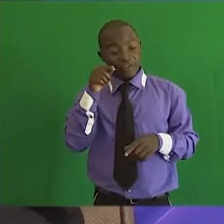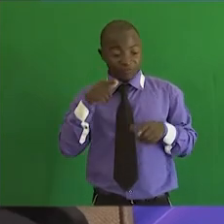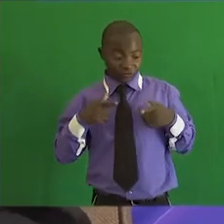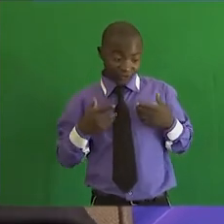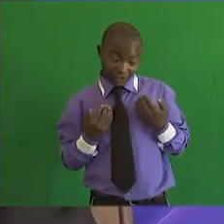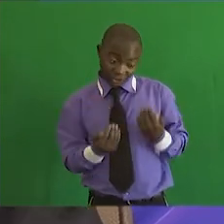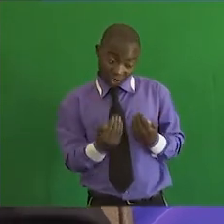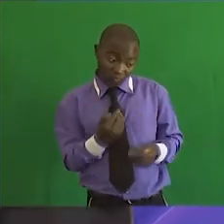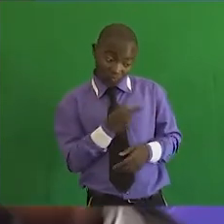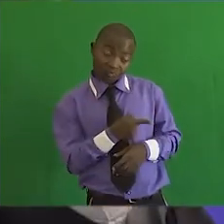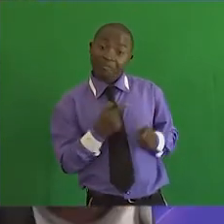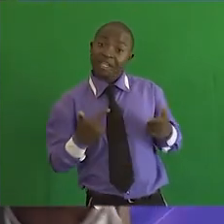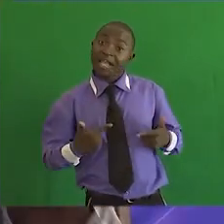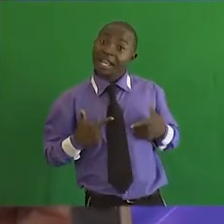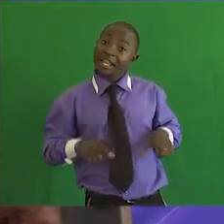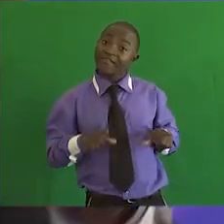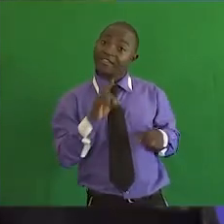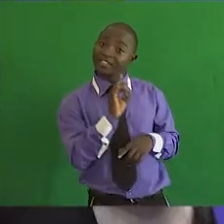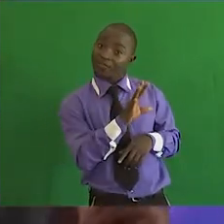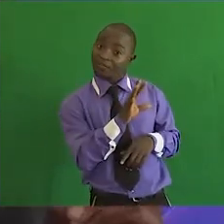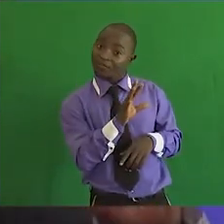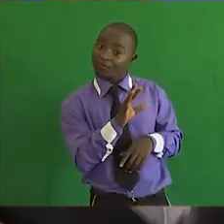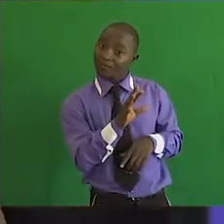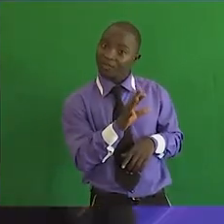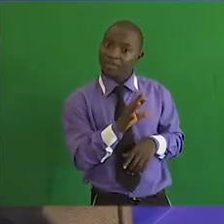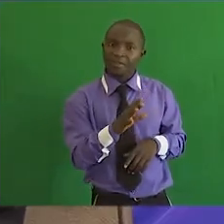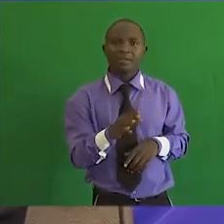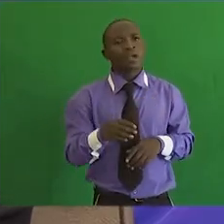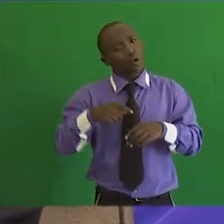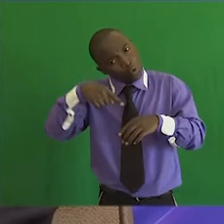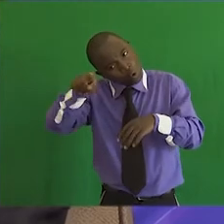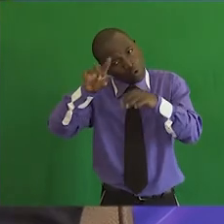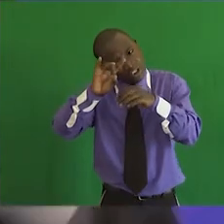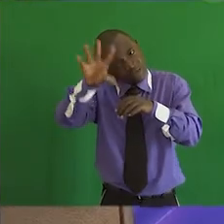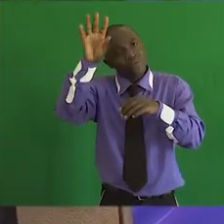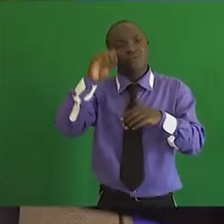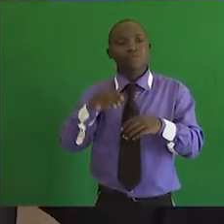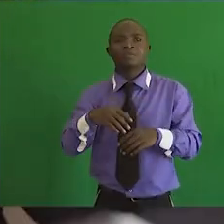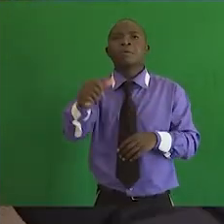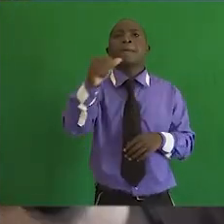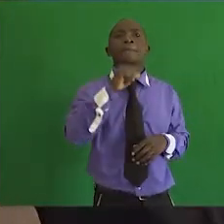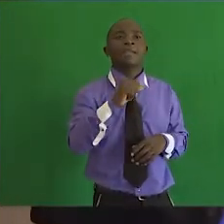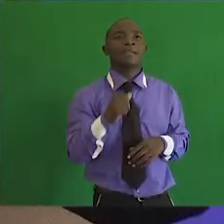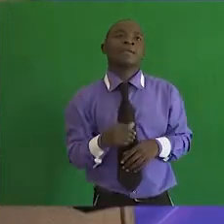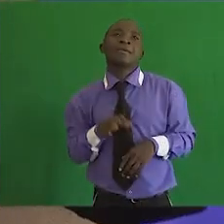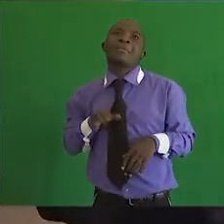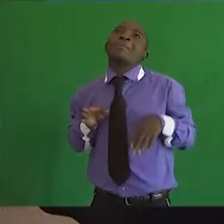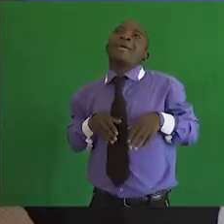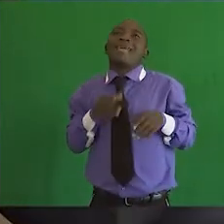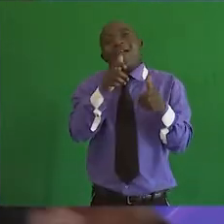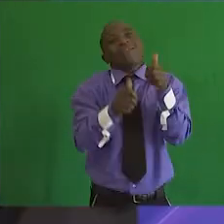kuchizvimiririrawo iwe wega. Saka iwe waroora mudzimai wawaunza pamusha. Nekuda kwekuti wakarumurwa